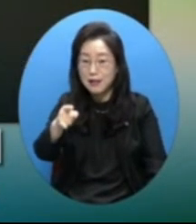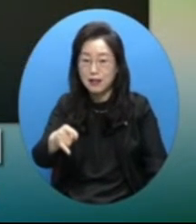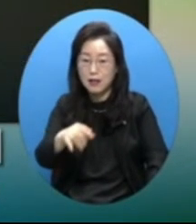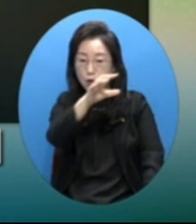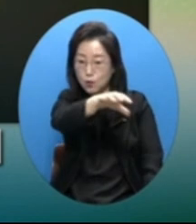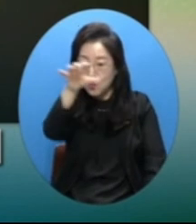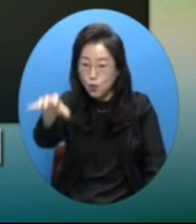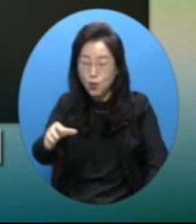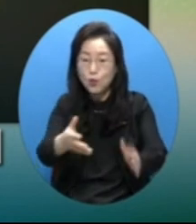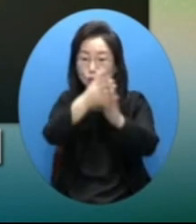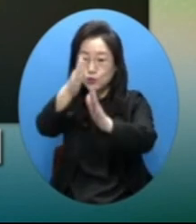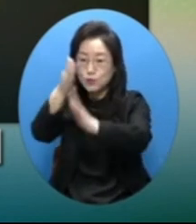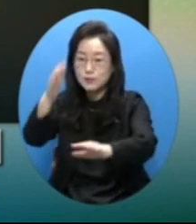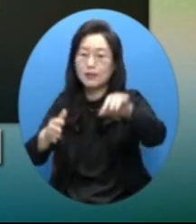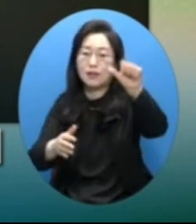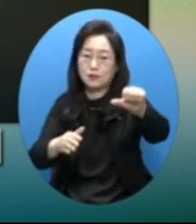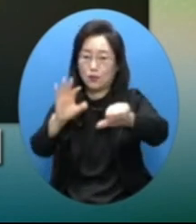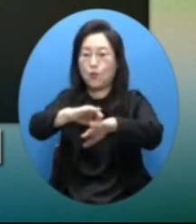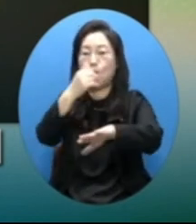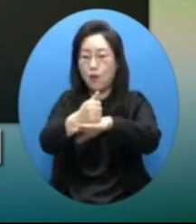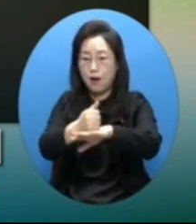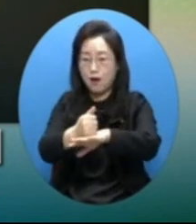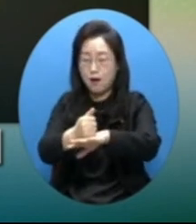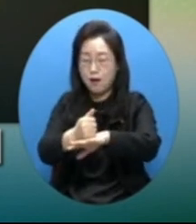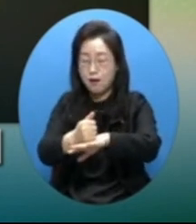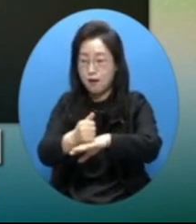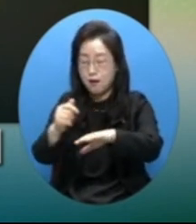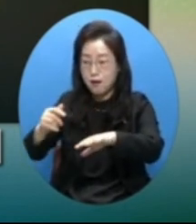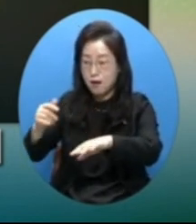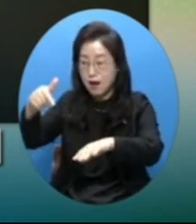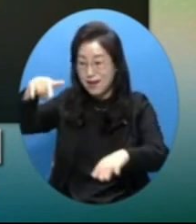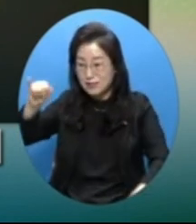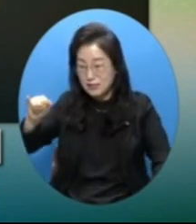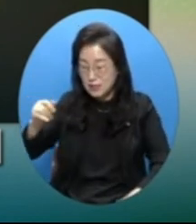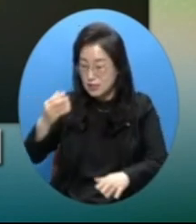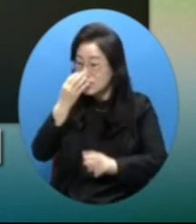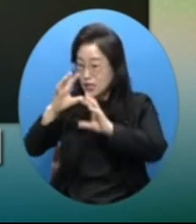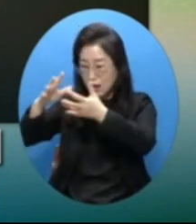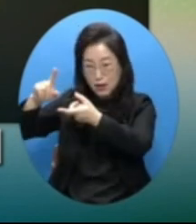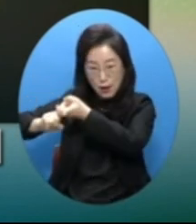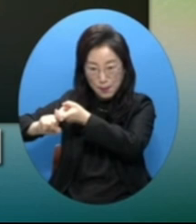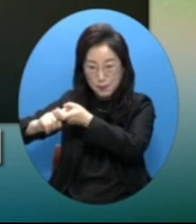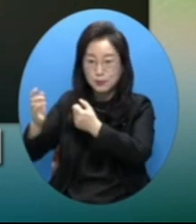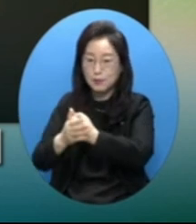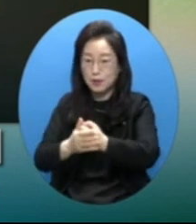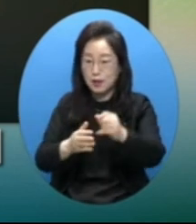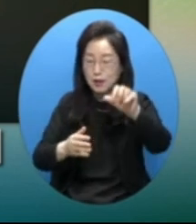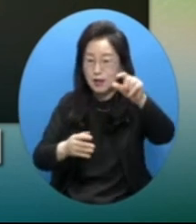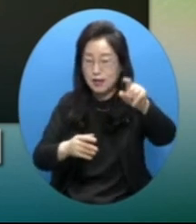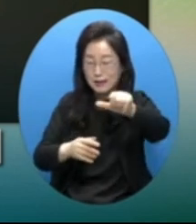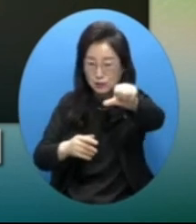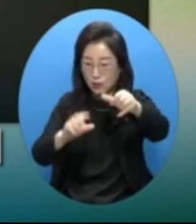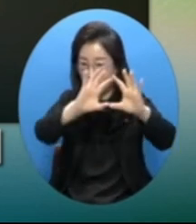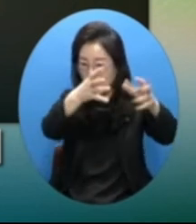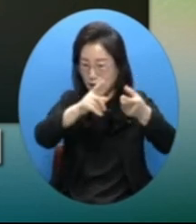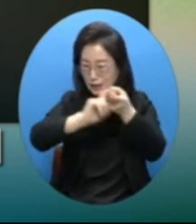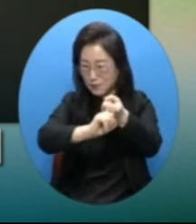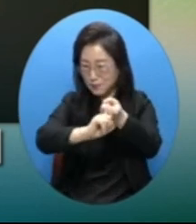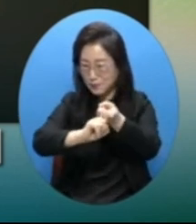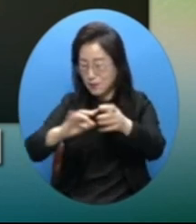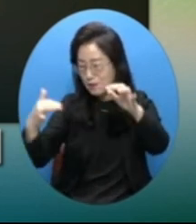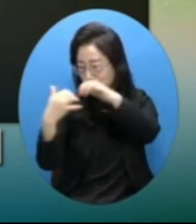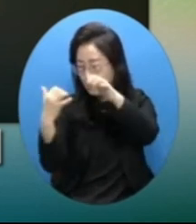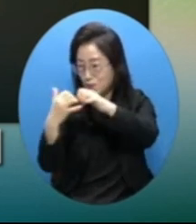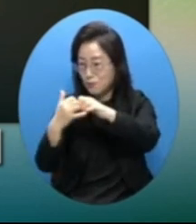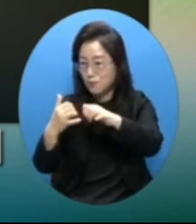다섯 도시의 왕이 연합해서 이스라엘과 동맹을 맺은 기본을 공격해왔습니다 연합군의 공유를 받은 기본 족사가 놀라서